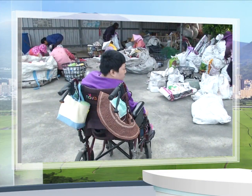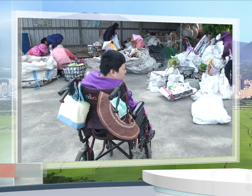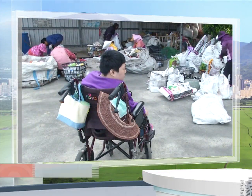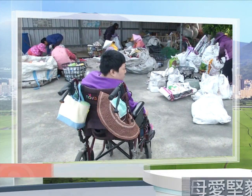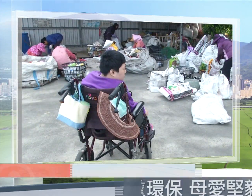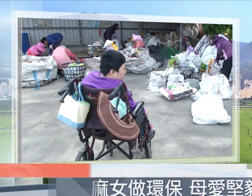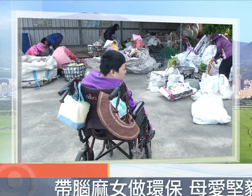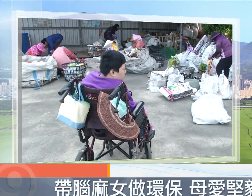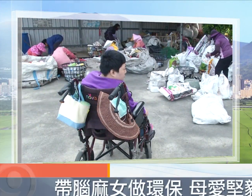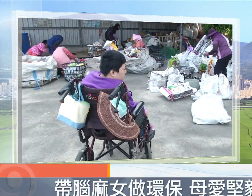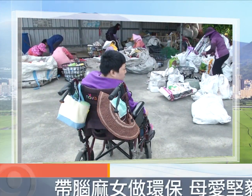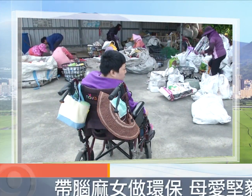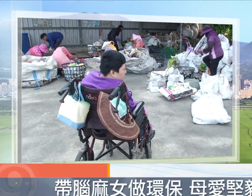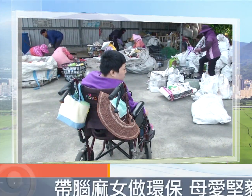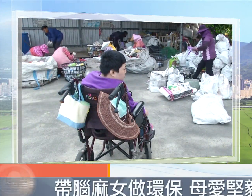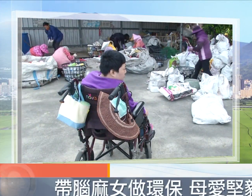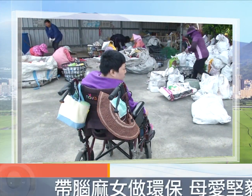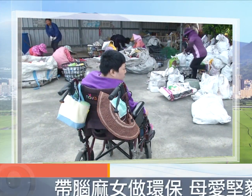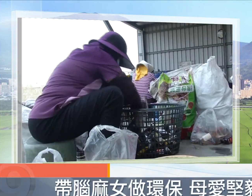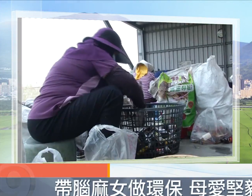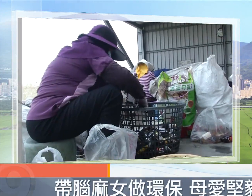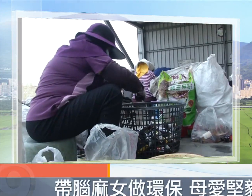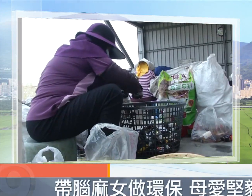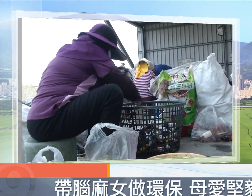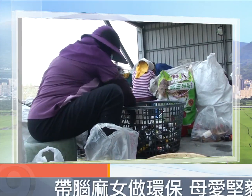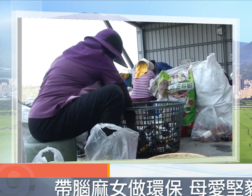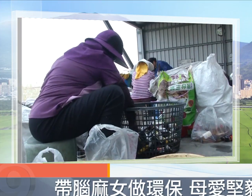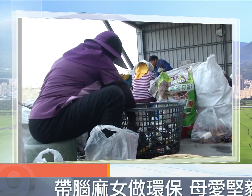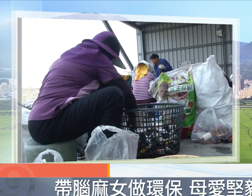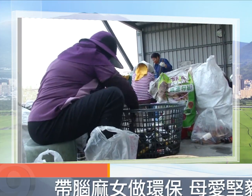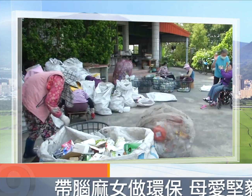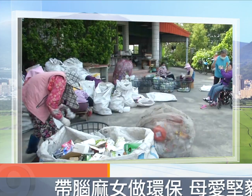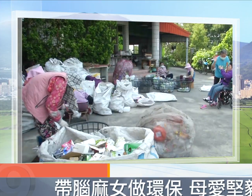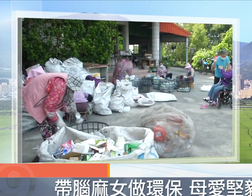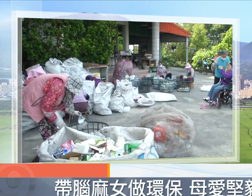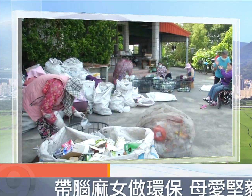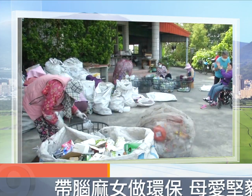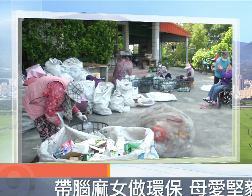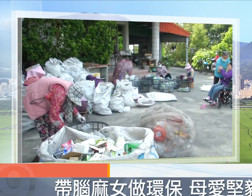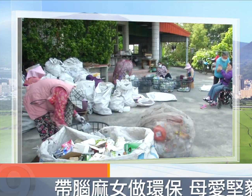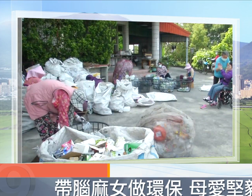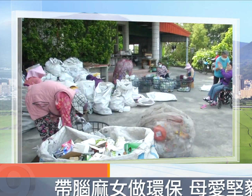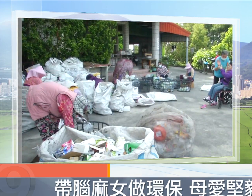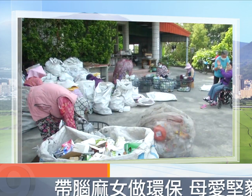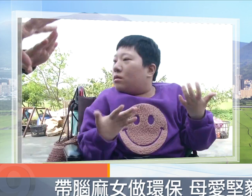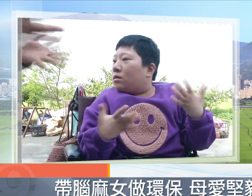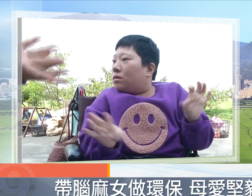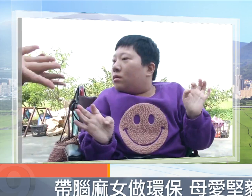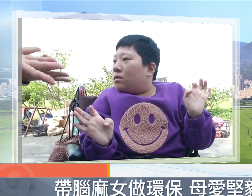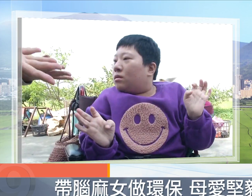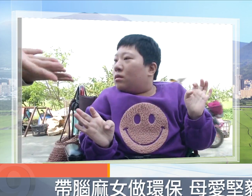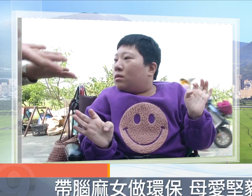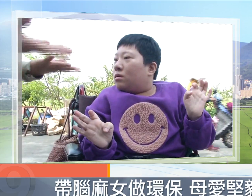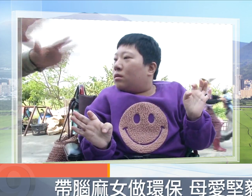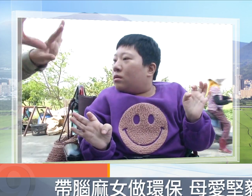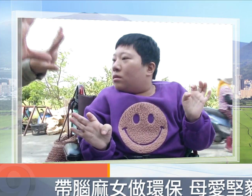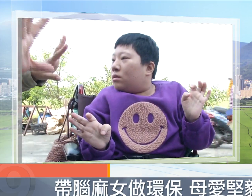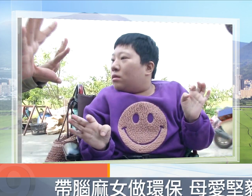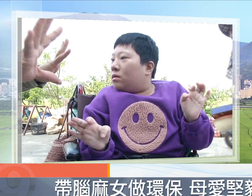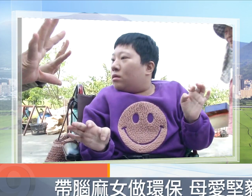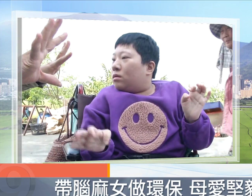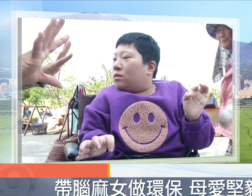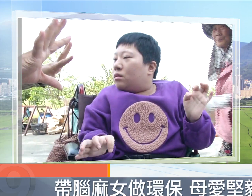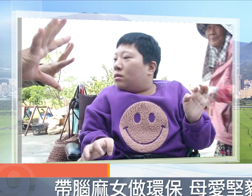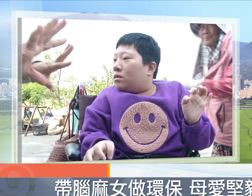台南柳营呢有一个住家自设的慈济环保点，那么这一位志工呢是56岁的李